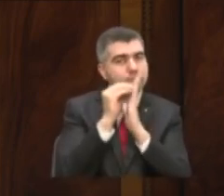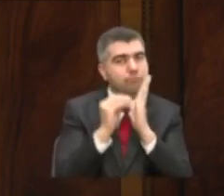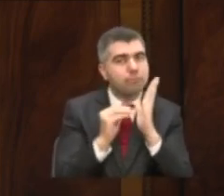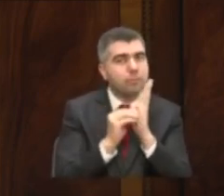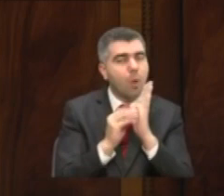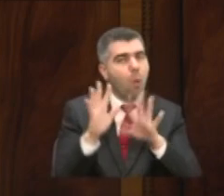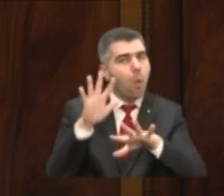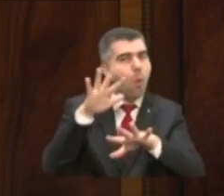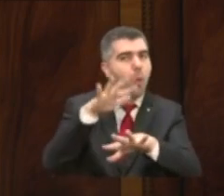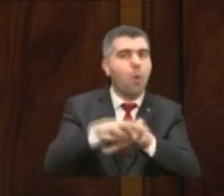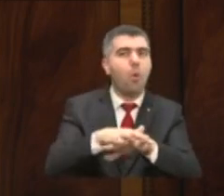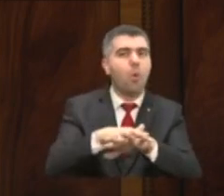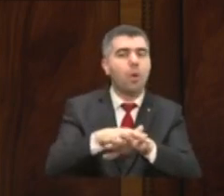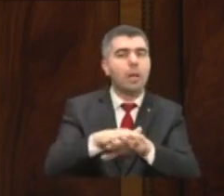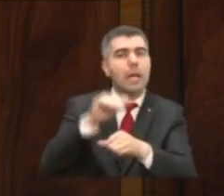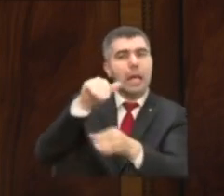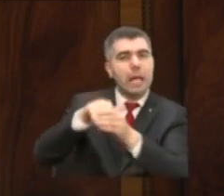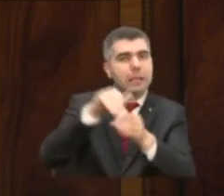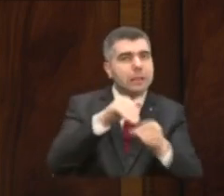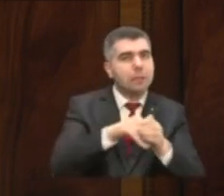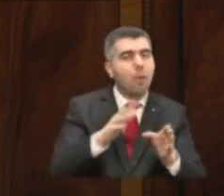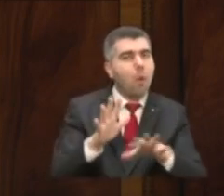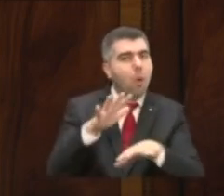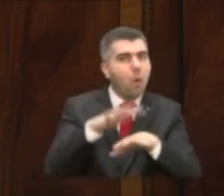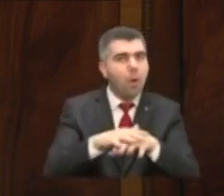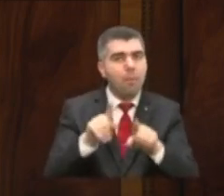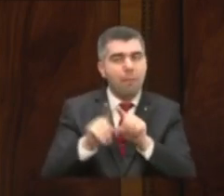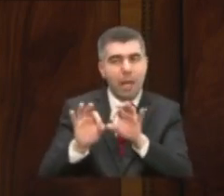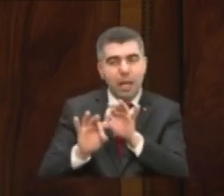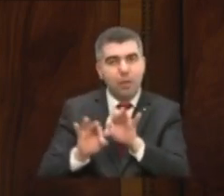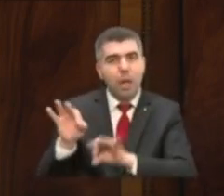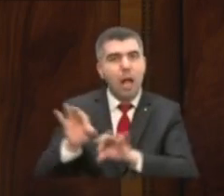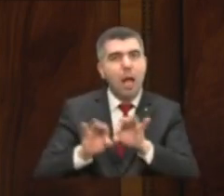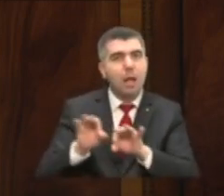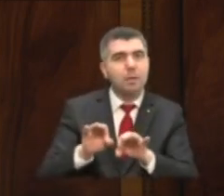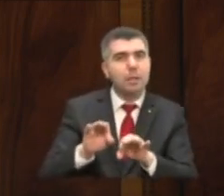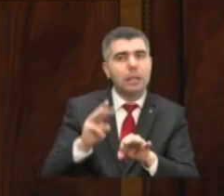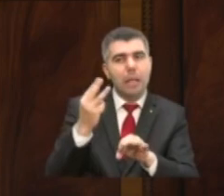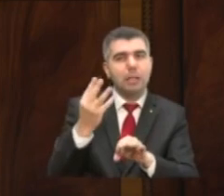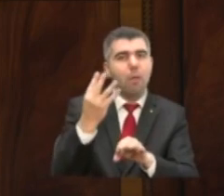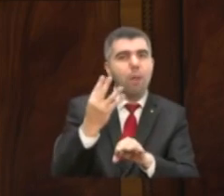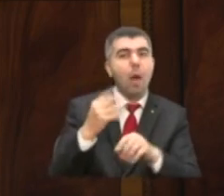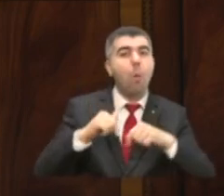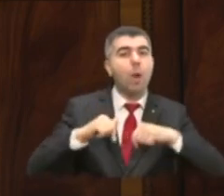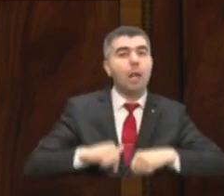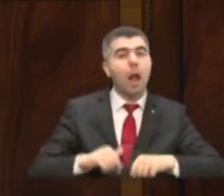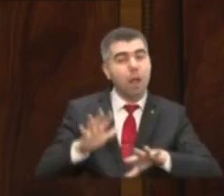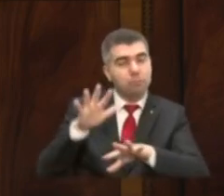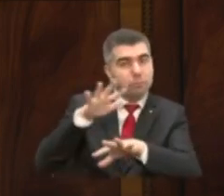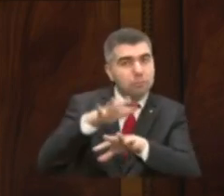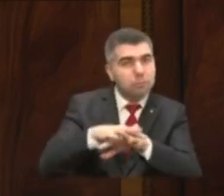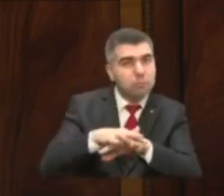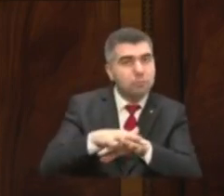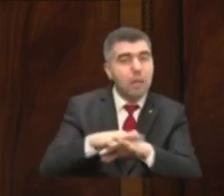معين دون حزب، وزارة دون وزارة، لأن أغلب هذه الإجراءات في 3 4 5 القطاعات مدرجة فيه، أما هذا